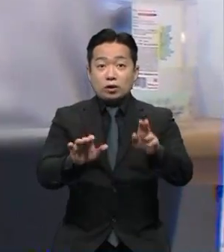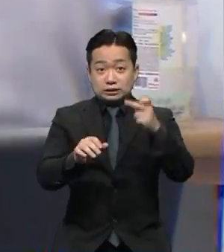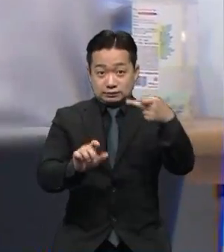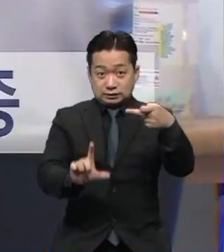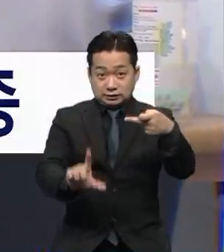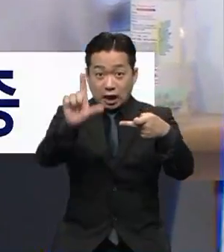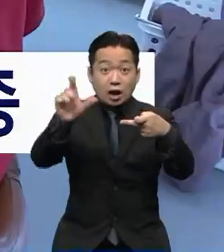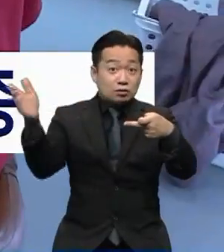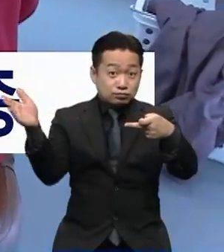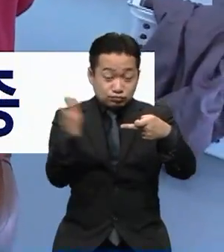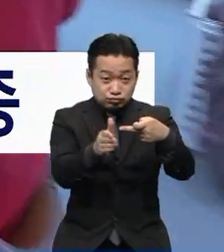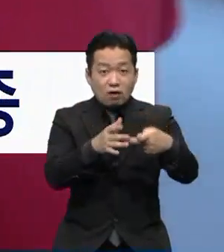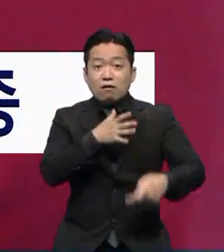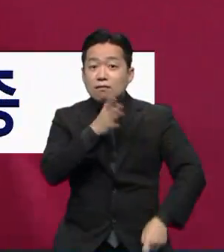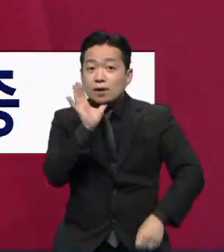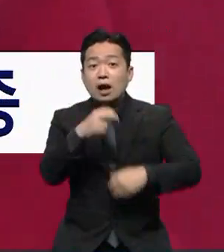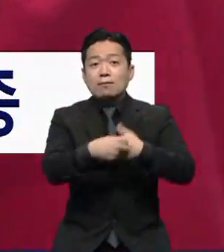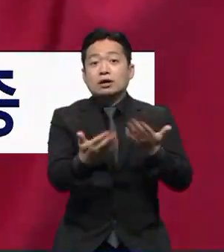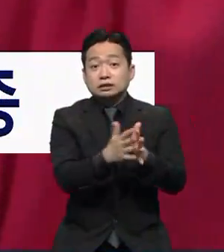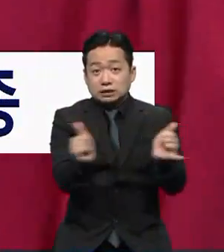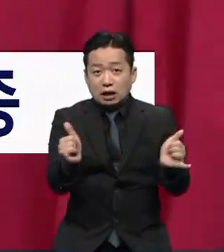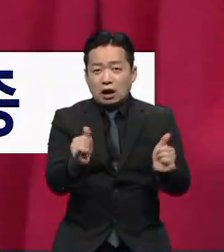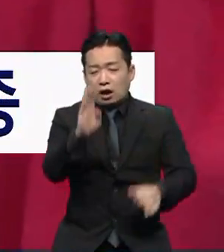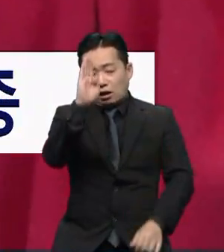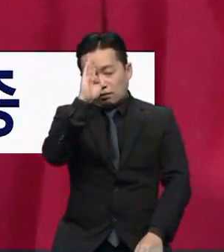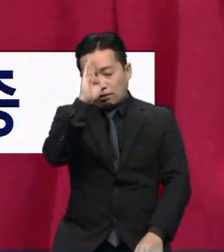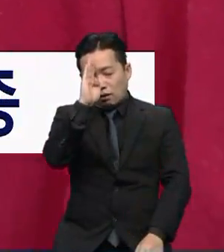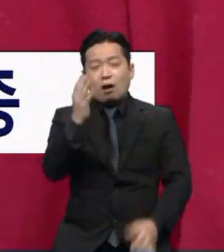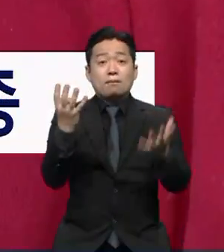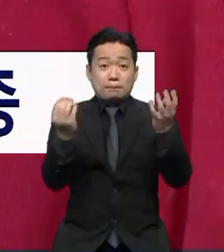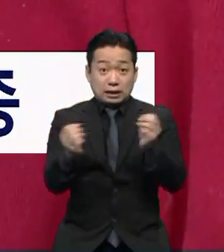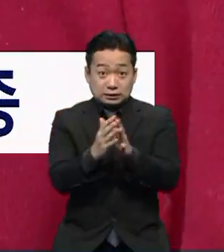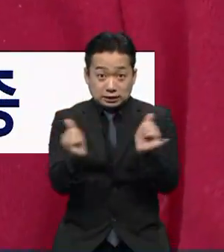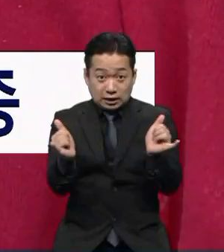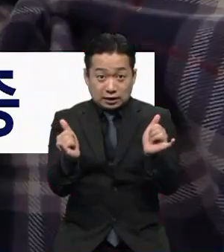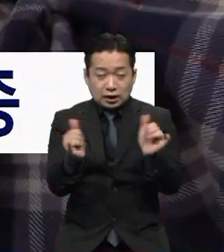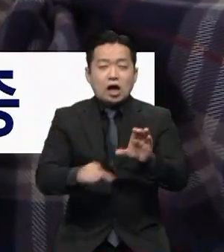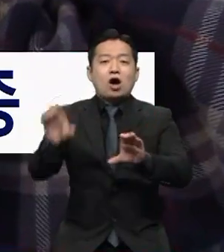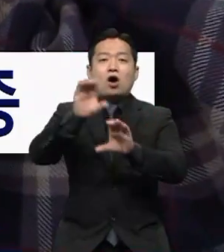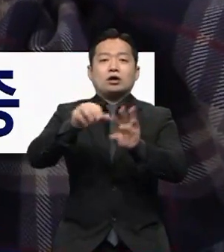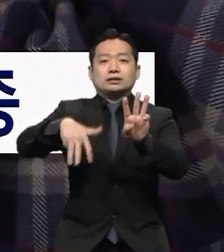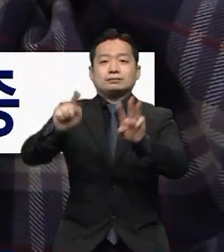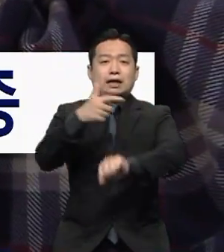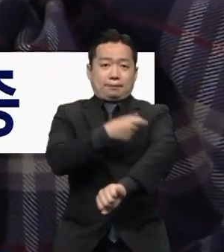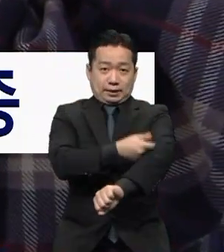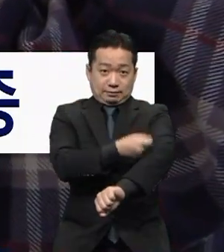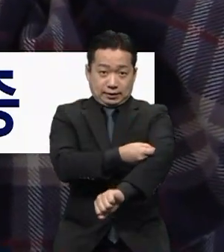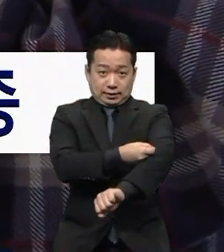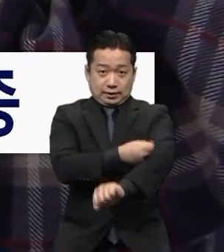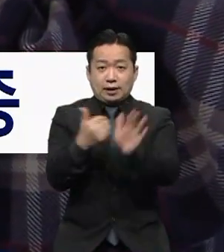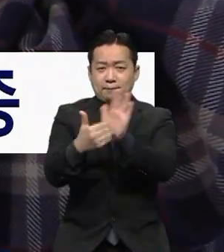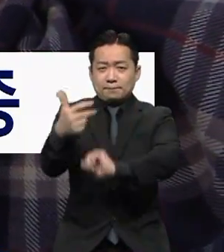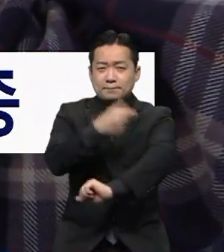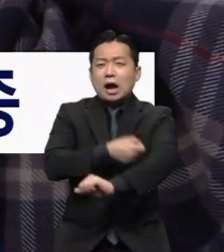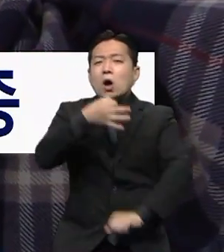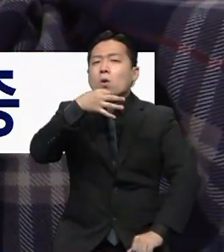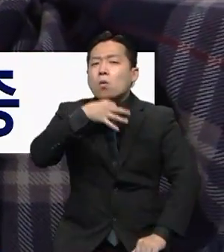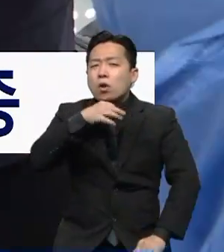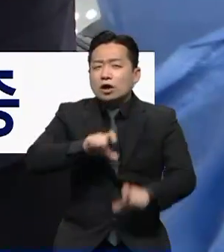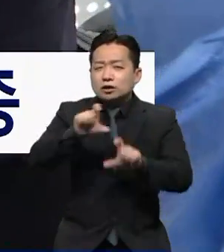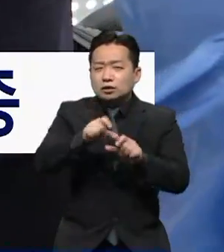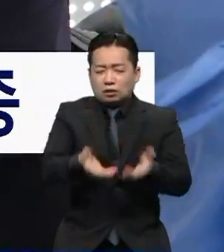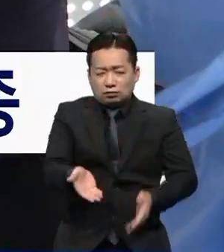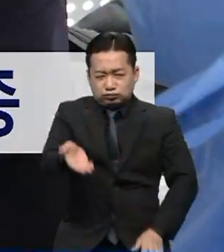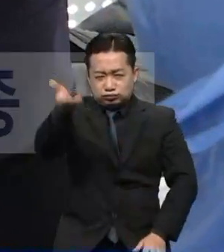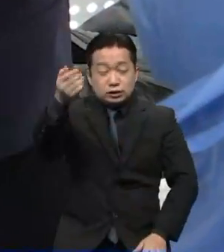12일부터 고령층과 의료진, 면역 저하자를 시작으로 부스터샷, 추가 접종을 진행해 백신 접종 효과를